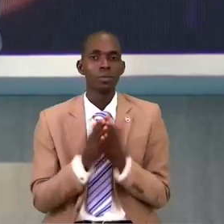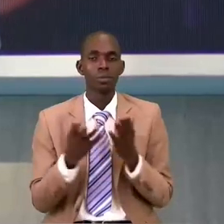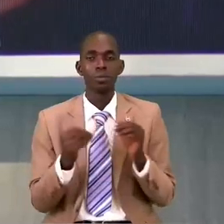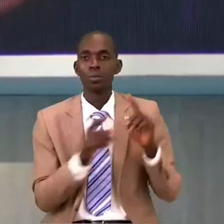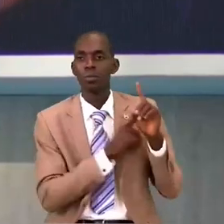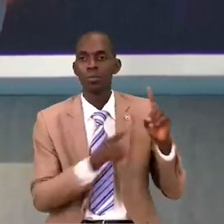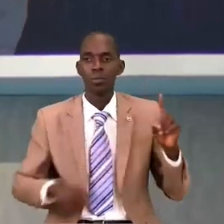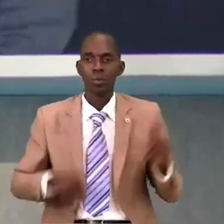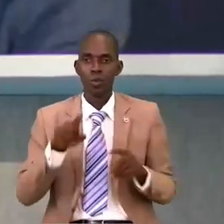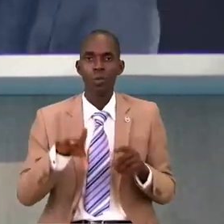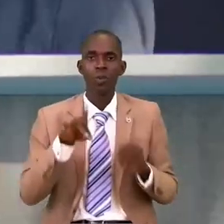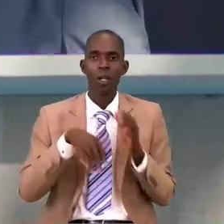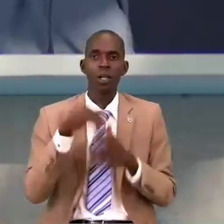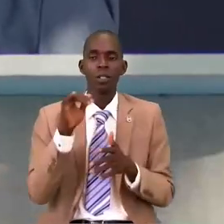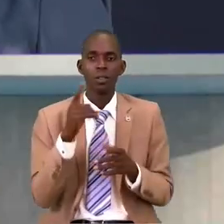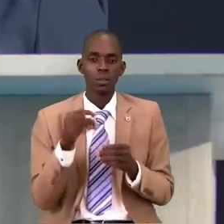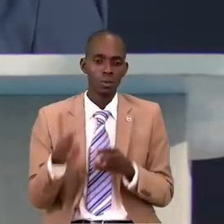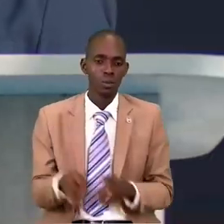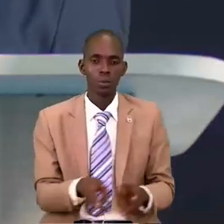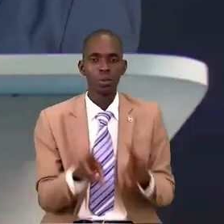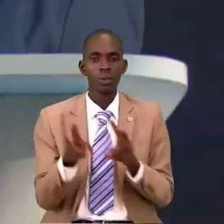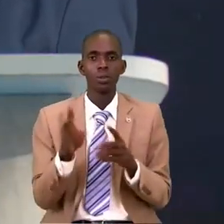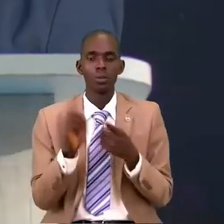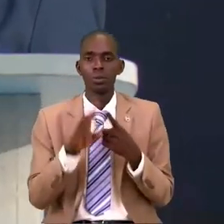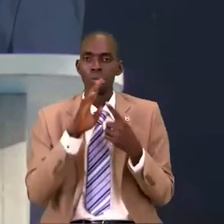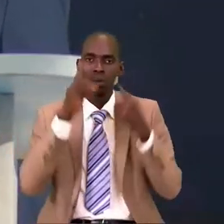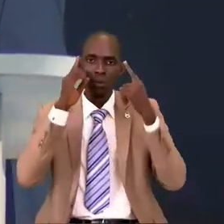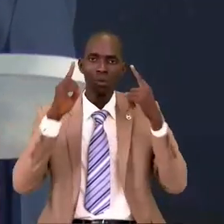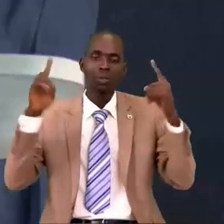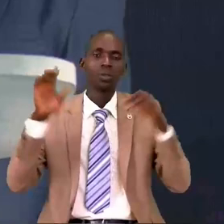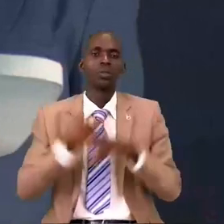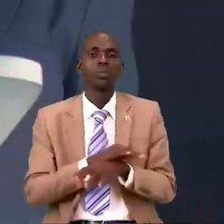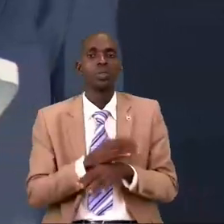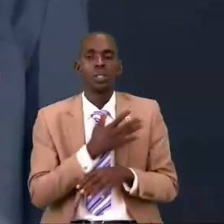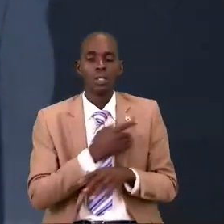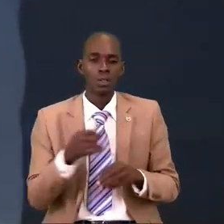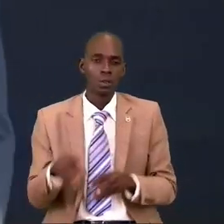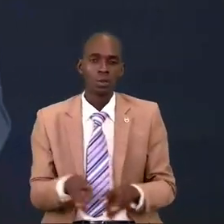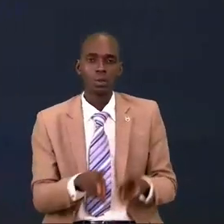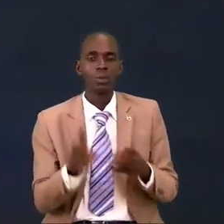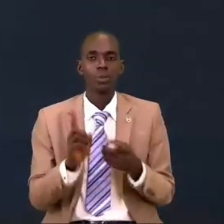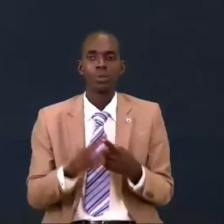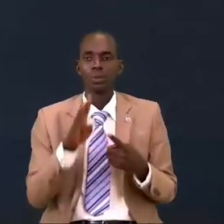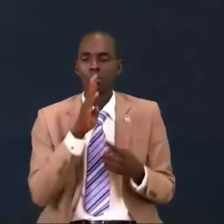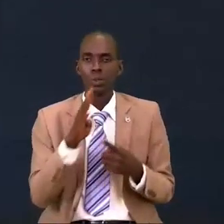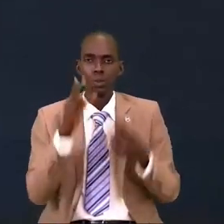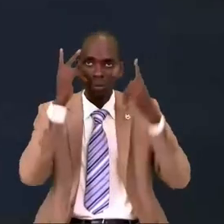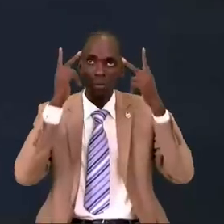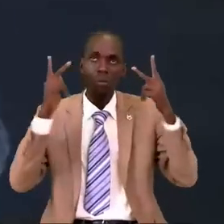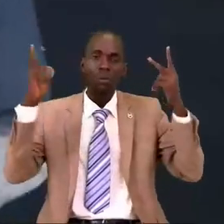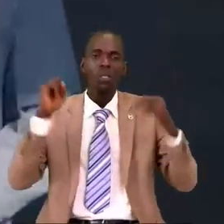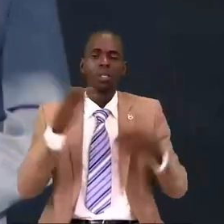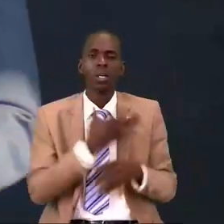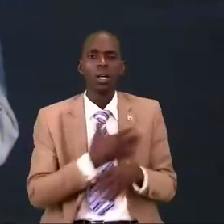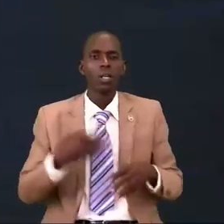du succès, la voie de la prospérité, la voie le moyen par lequel